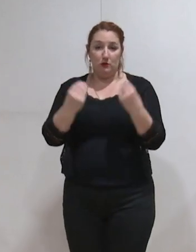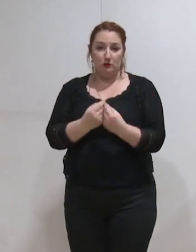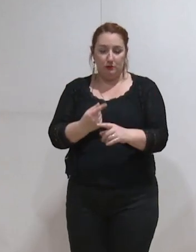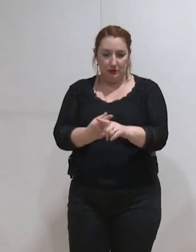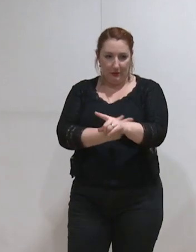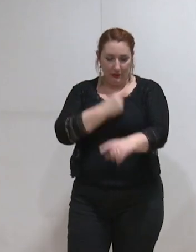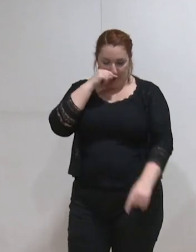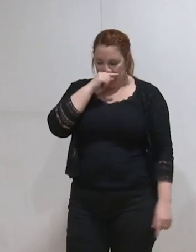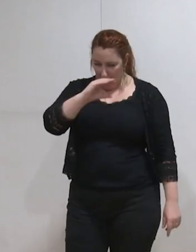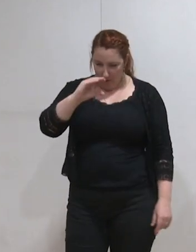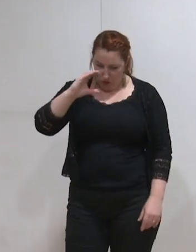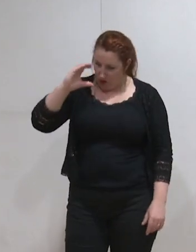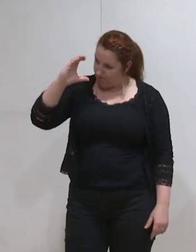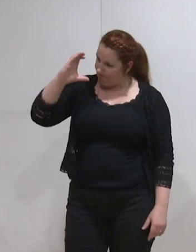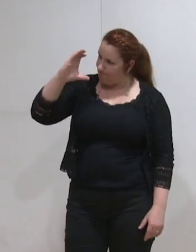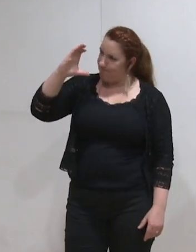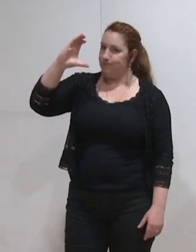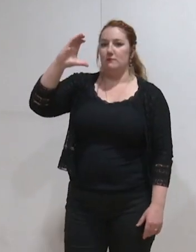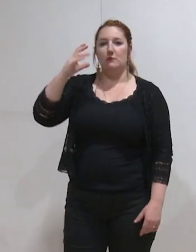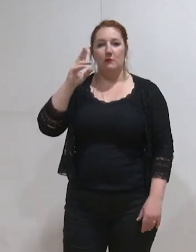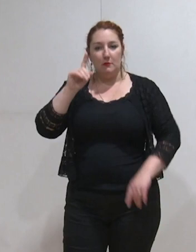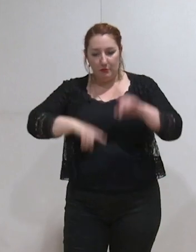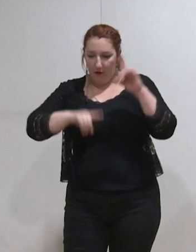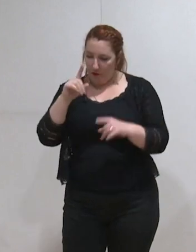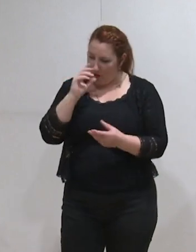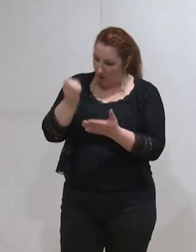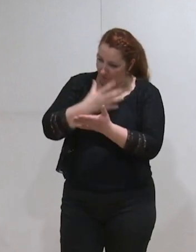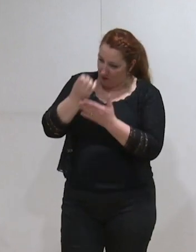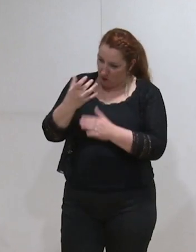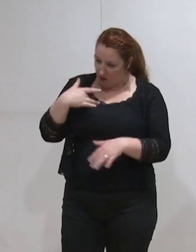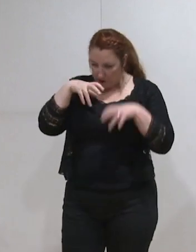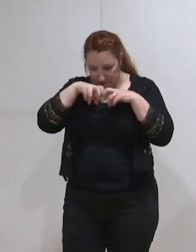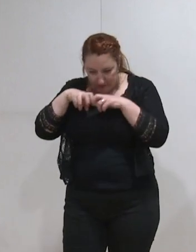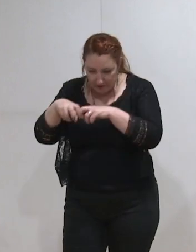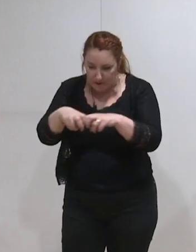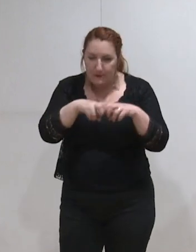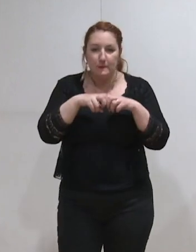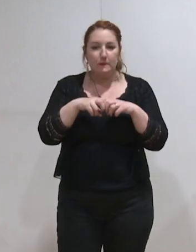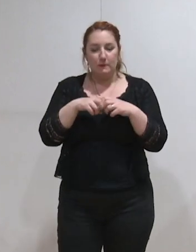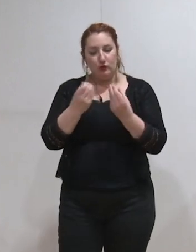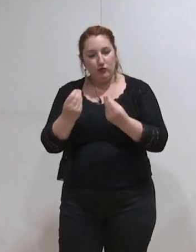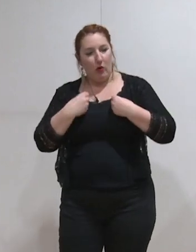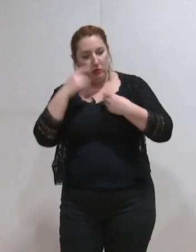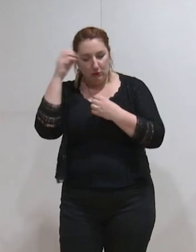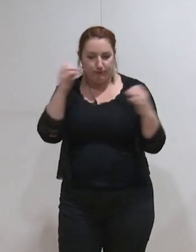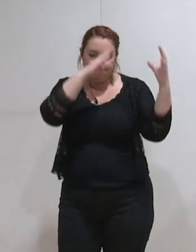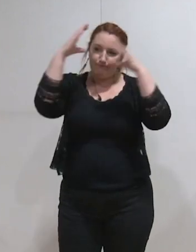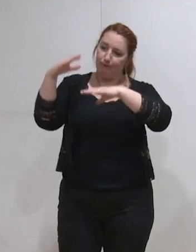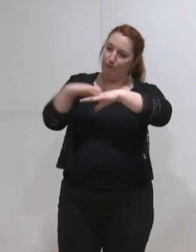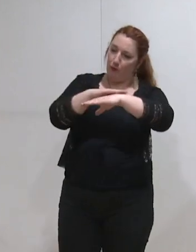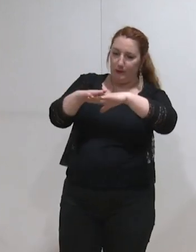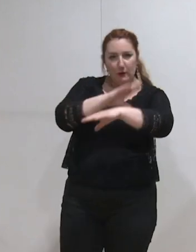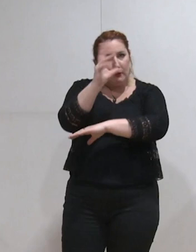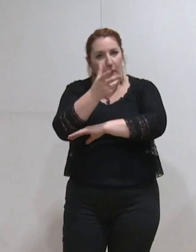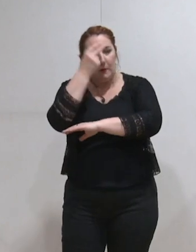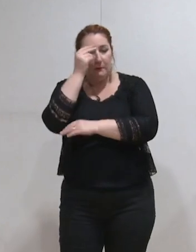épais on cherche parfois des informations un peu pertinentes celles qui permettent d'apprécier ou de comprendre une politique alors excusez-moi je